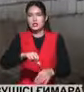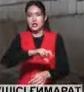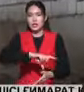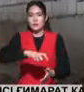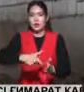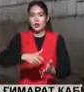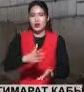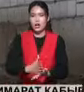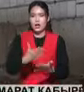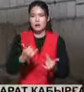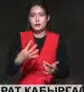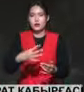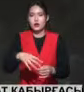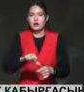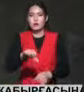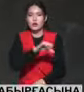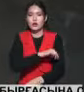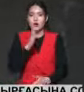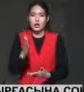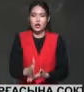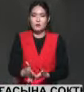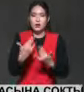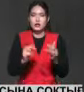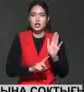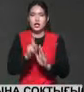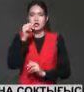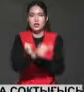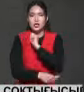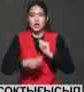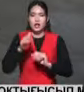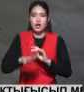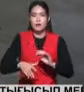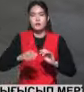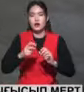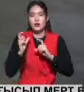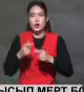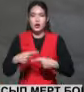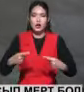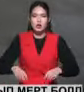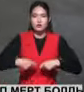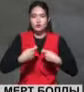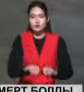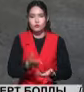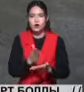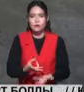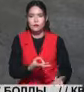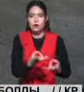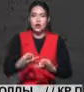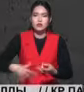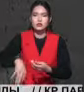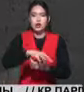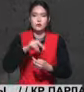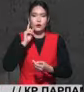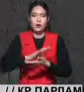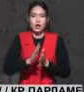биік, қабырғасы кірпіштен қаланған. Қыста жылы болу үшін қажетті материалдармен қапталынды. Үш бөлмелі баспанада қажеттінің бәрі жасалынбақ.